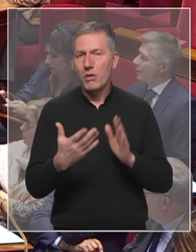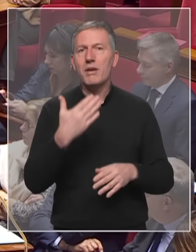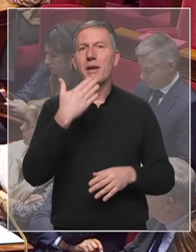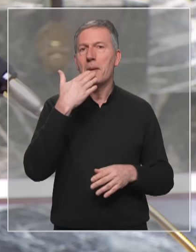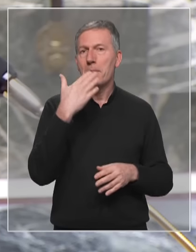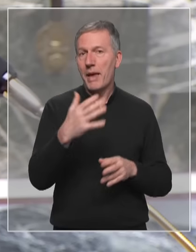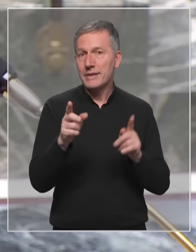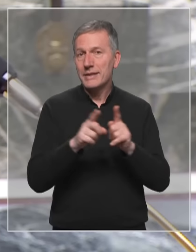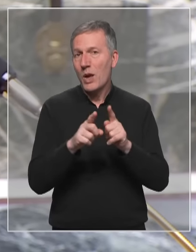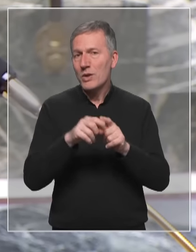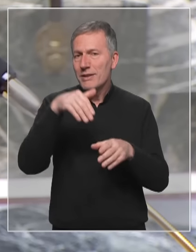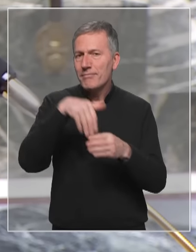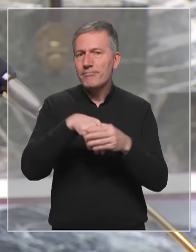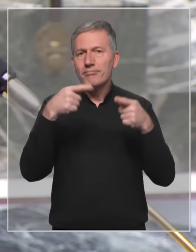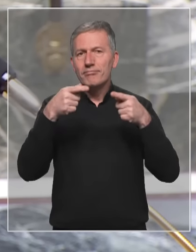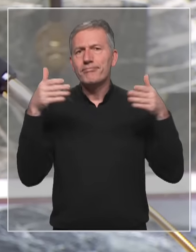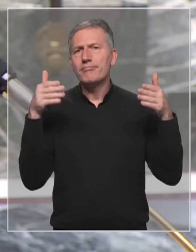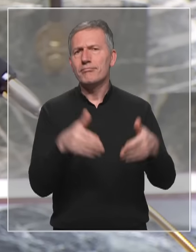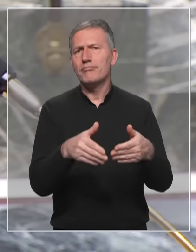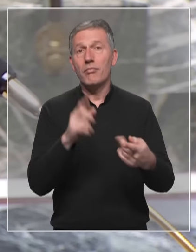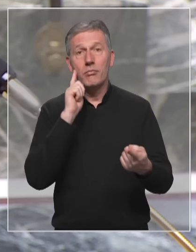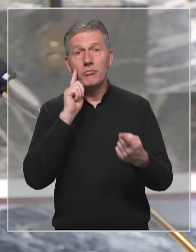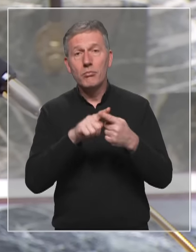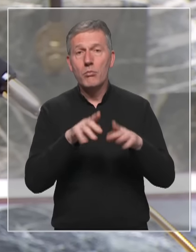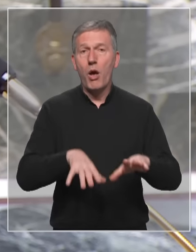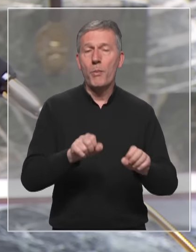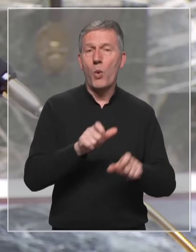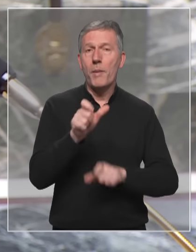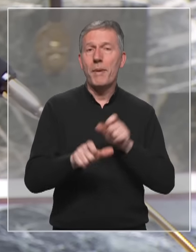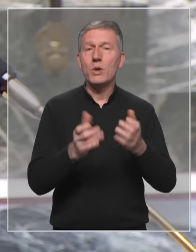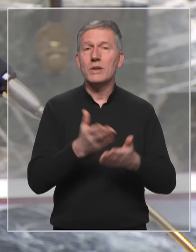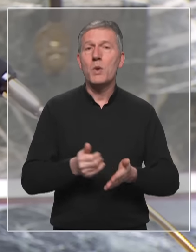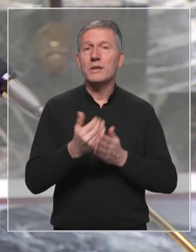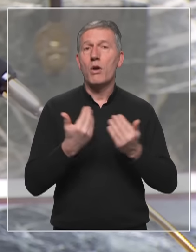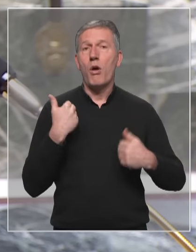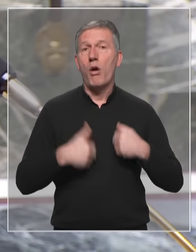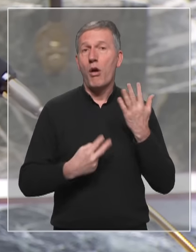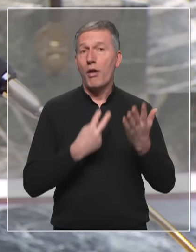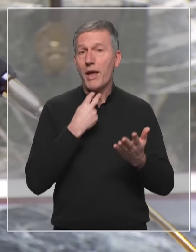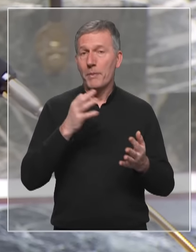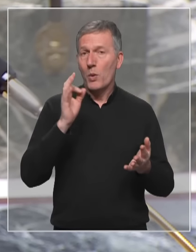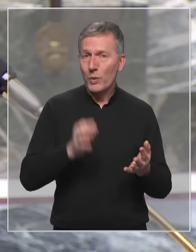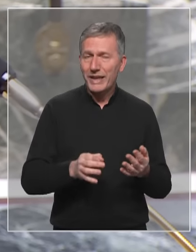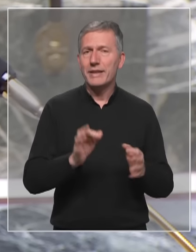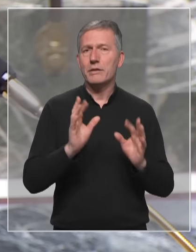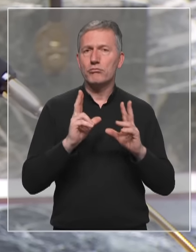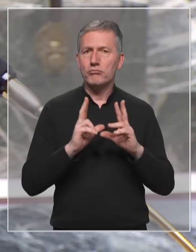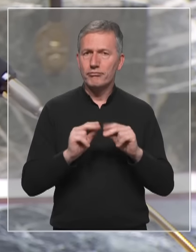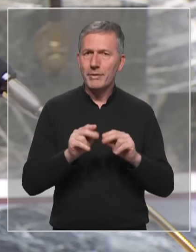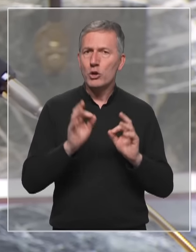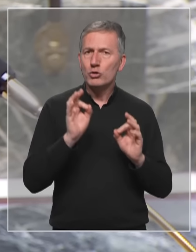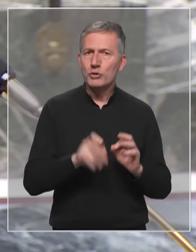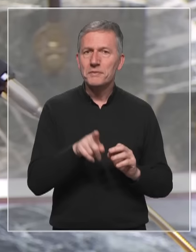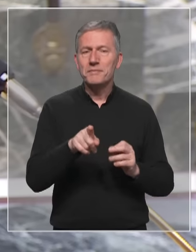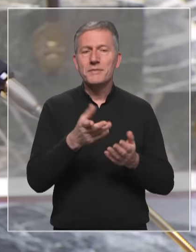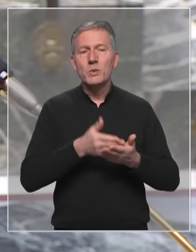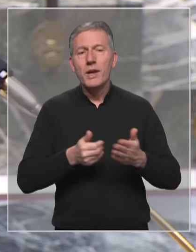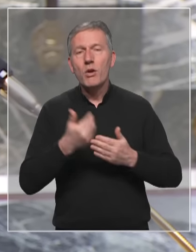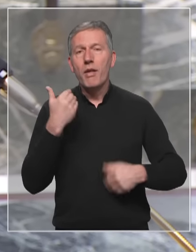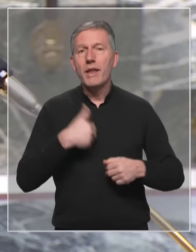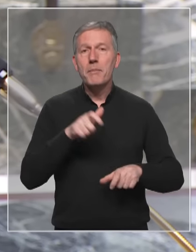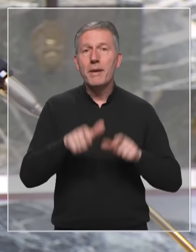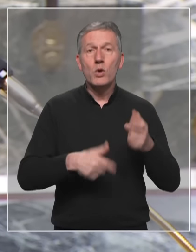de mettre l'accent sur l'enjeu de l'emploi des personnes en situation de handicap. Vous l'avez dit, le chômage des personnes en situation de handicap a